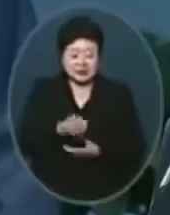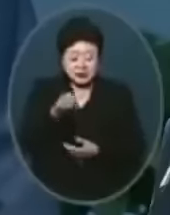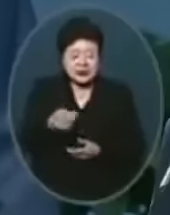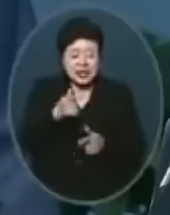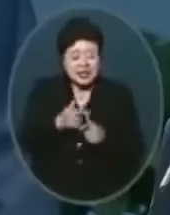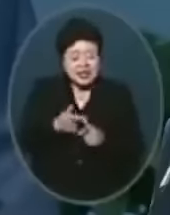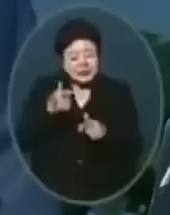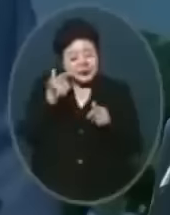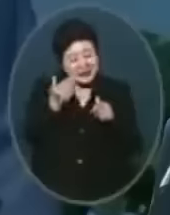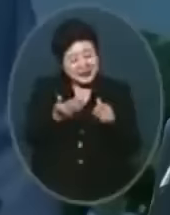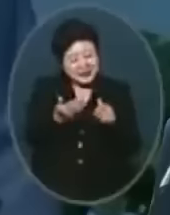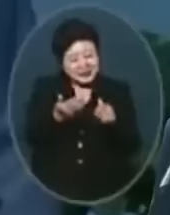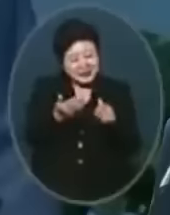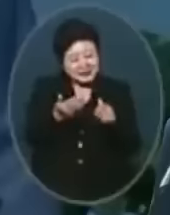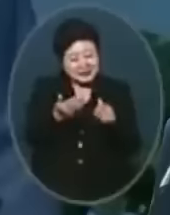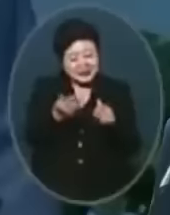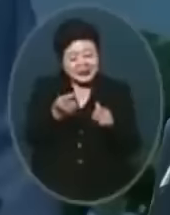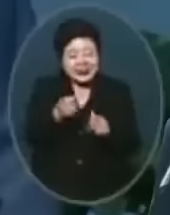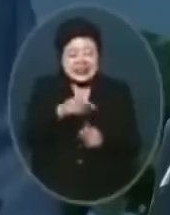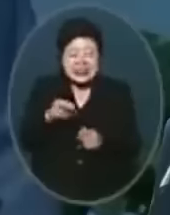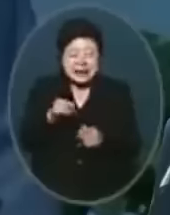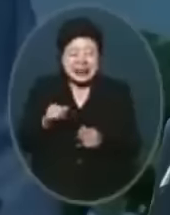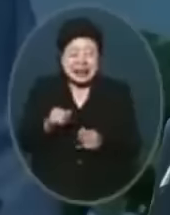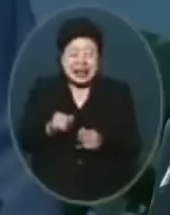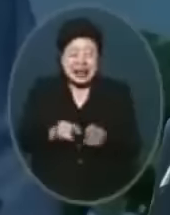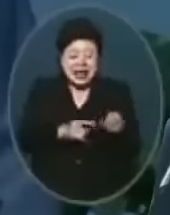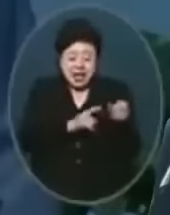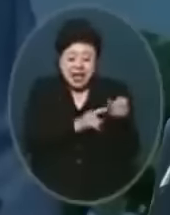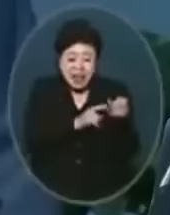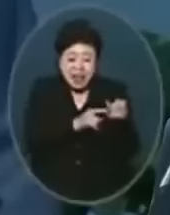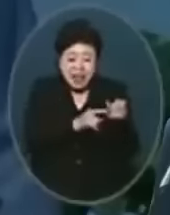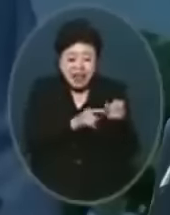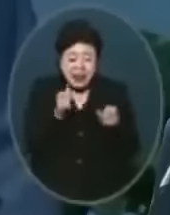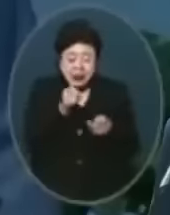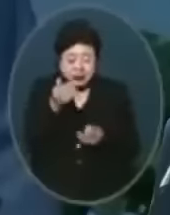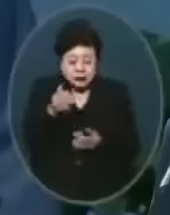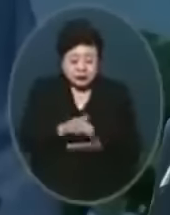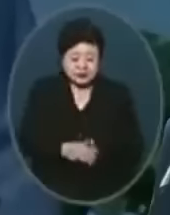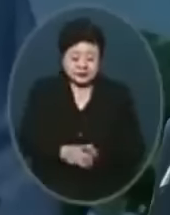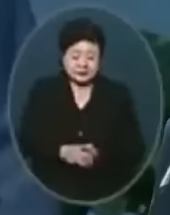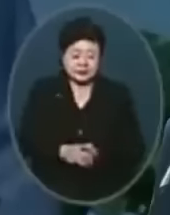그게 예수님께서 그 사마리아를 변화시키기 위해서